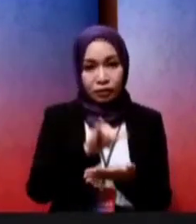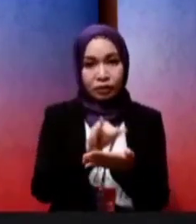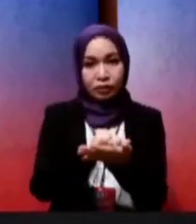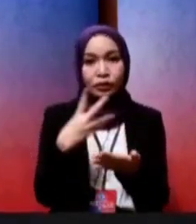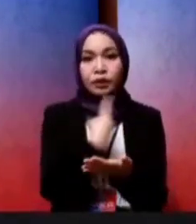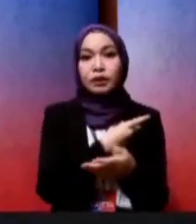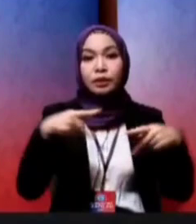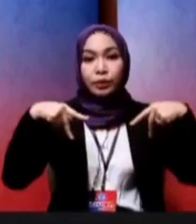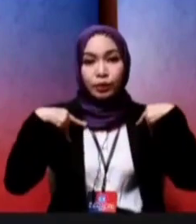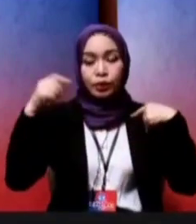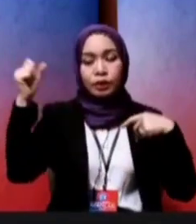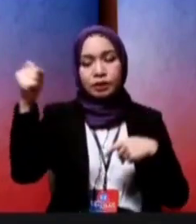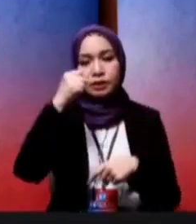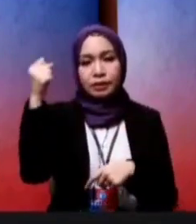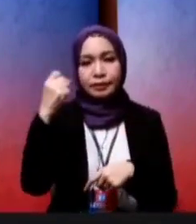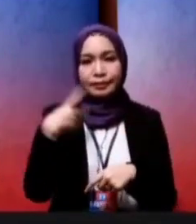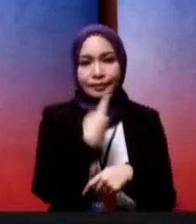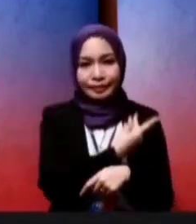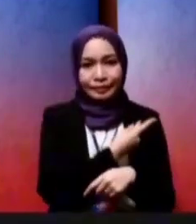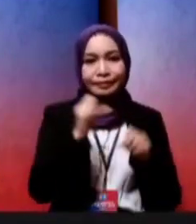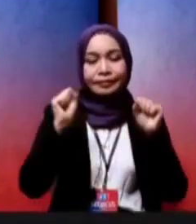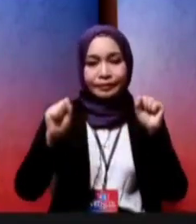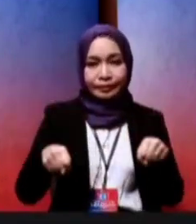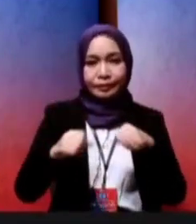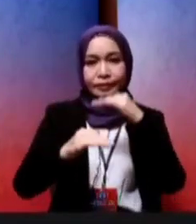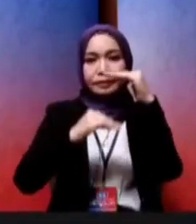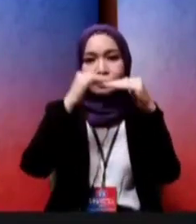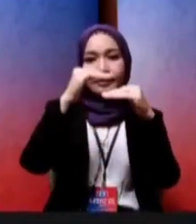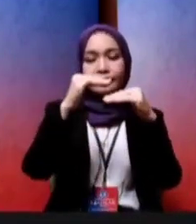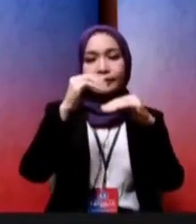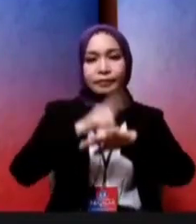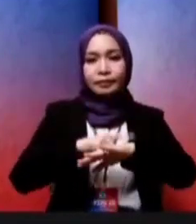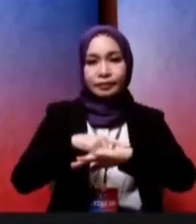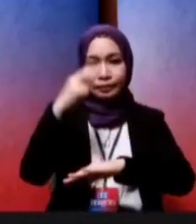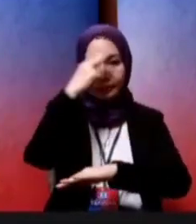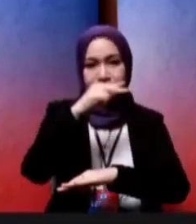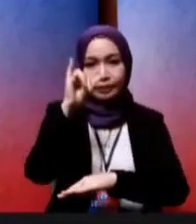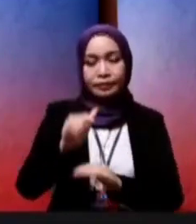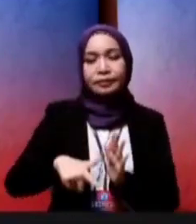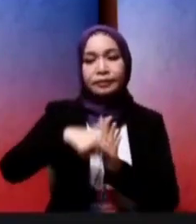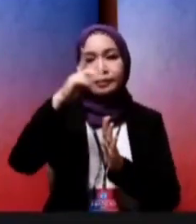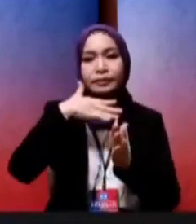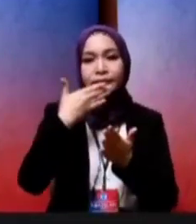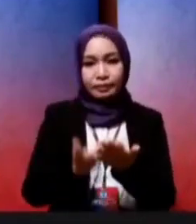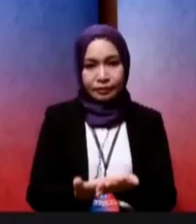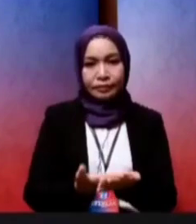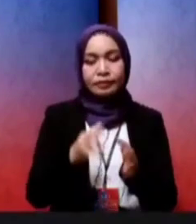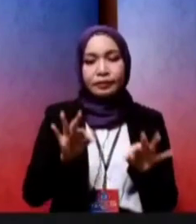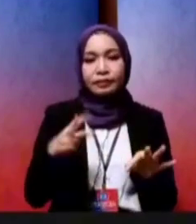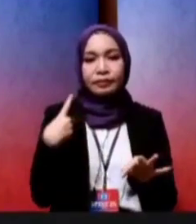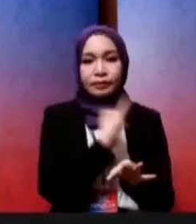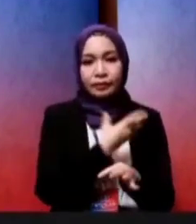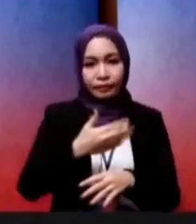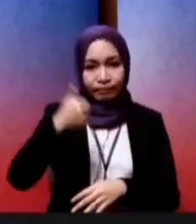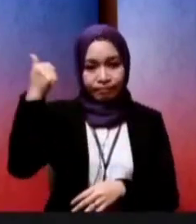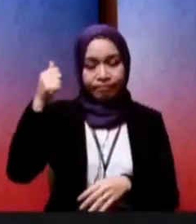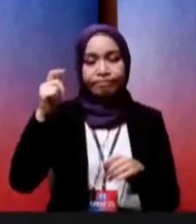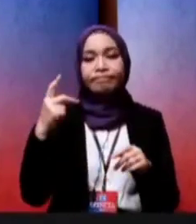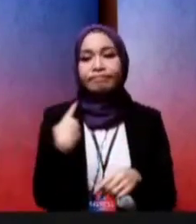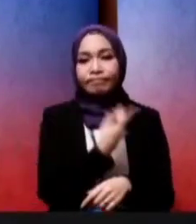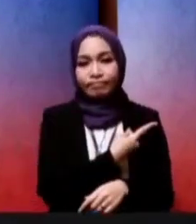bayangkan kita mampu Bina masa depan yang lebih baik kalau kita menang kita perlu dan wajib